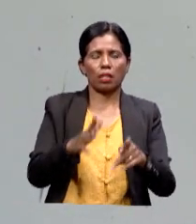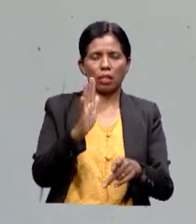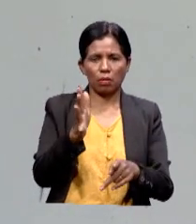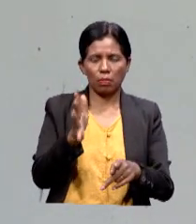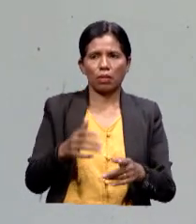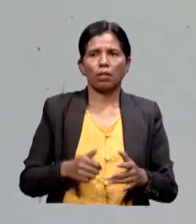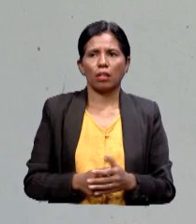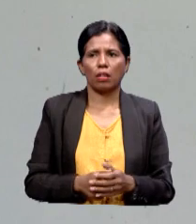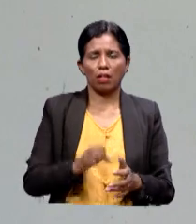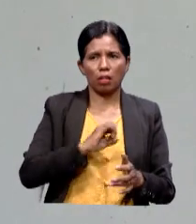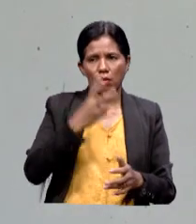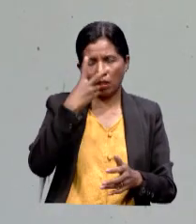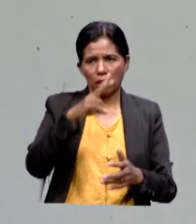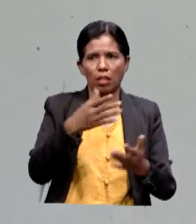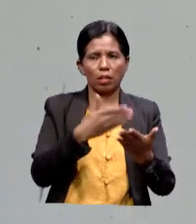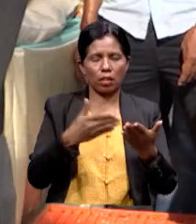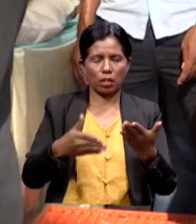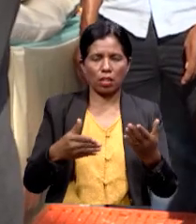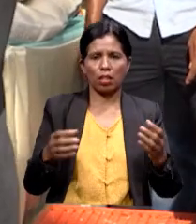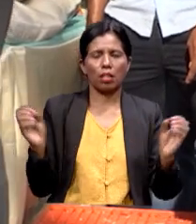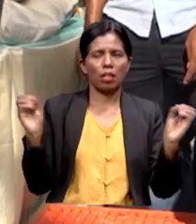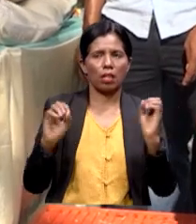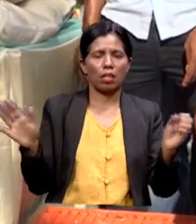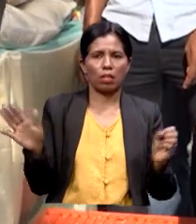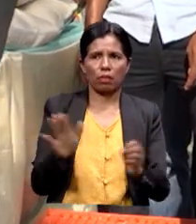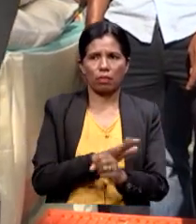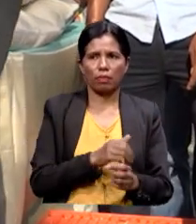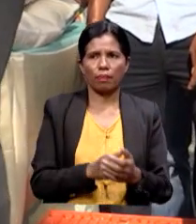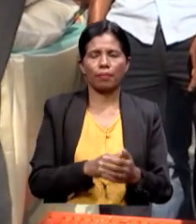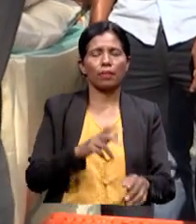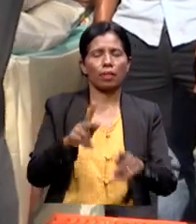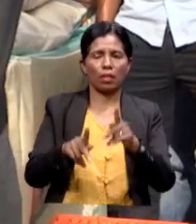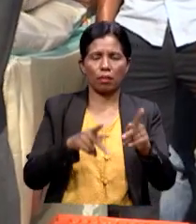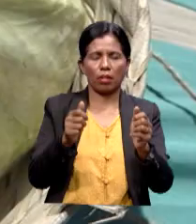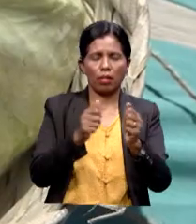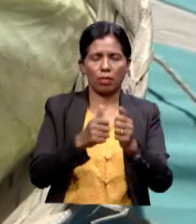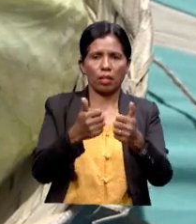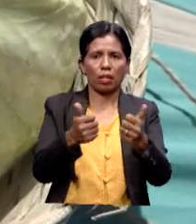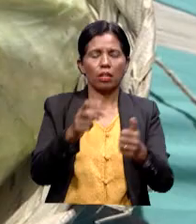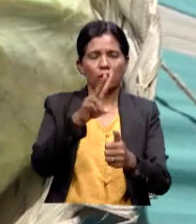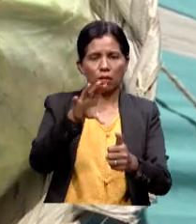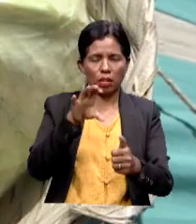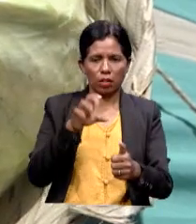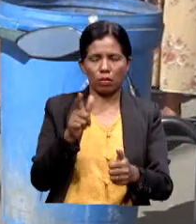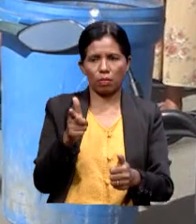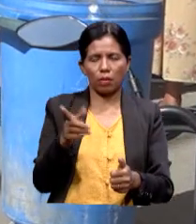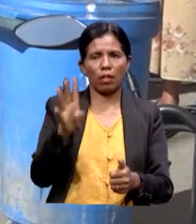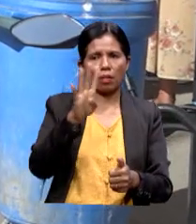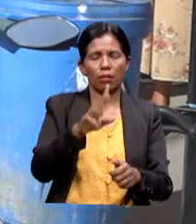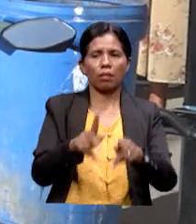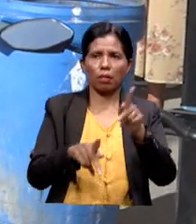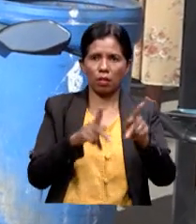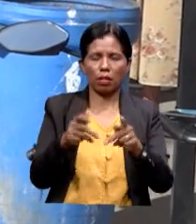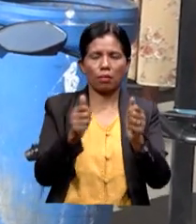nene hawari kata kesasang nene telah to. Beneficiario ya aldea obratu hamutuk atus rua ronolo resinghat no